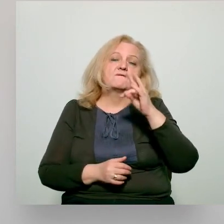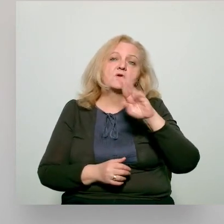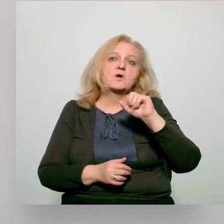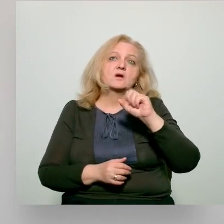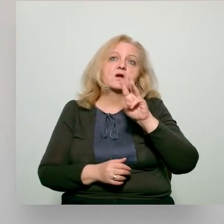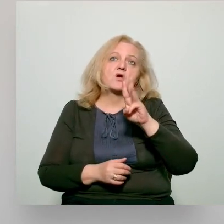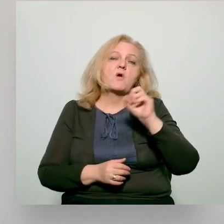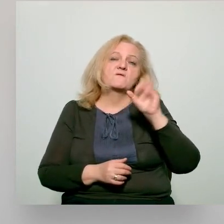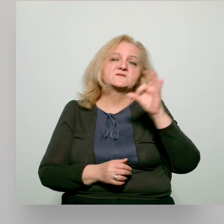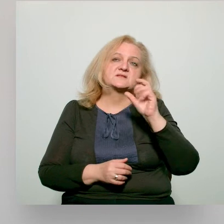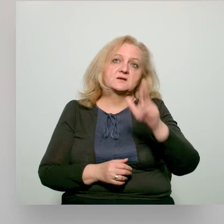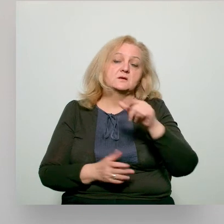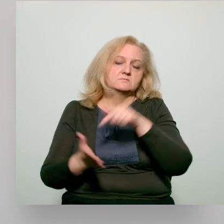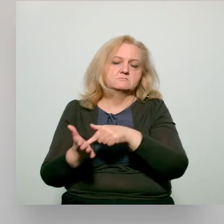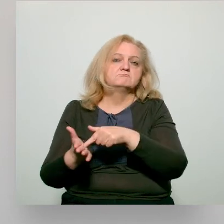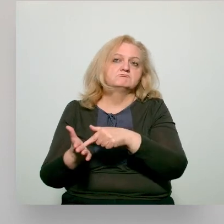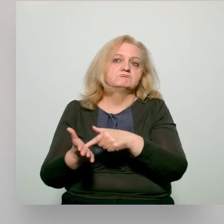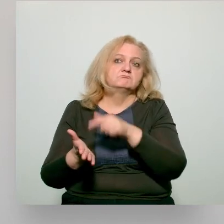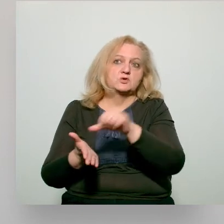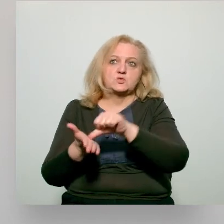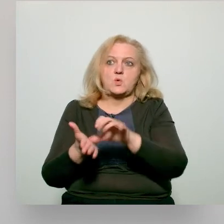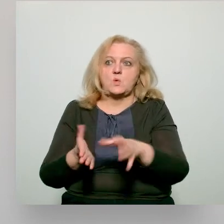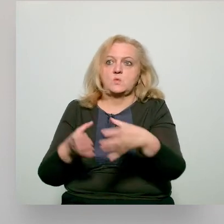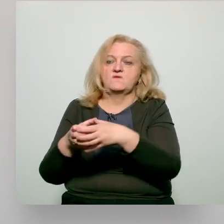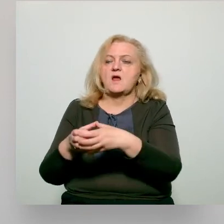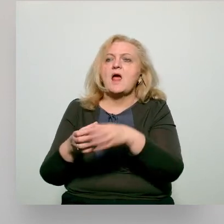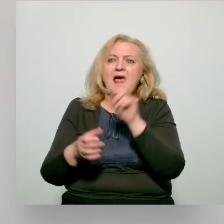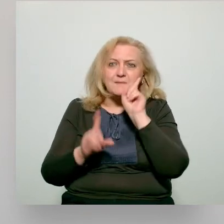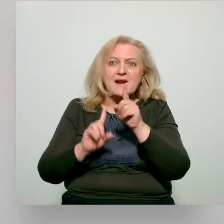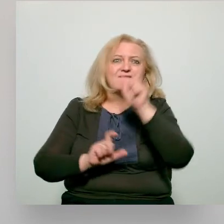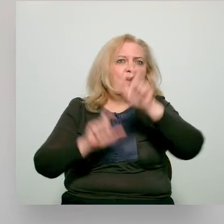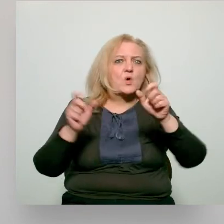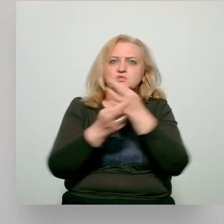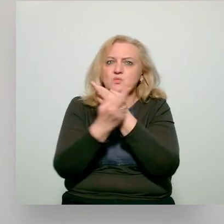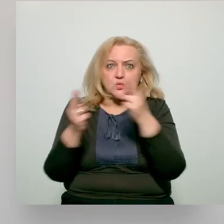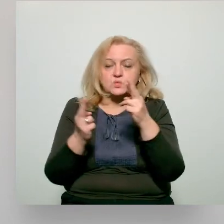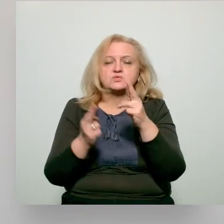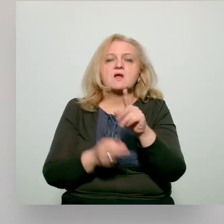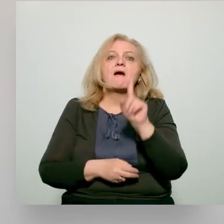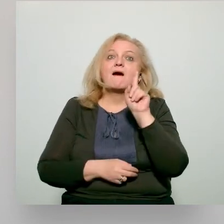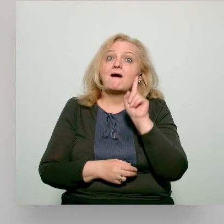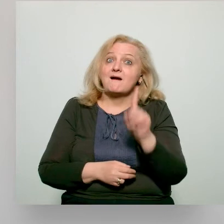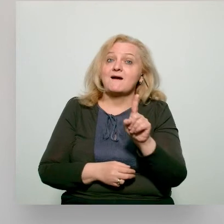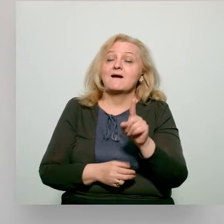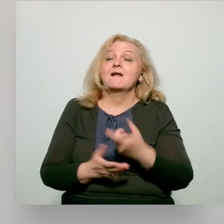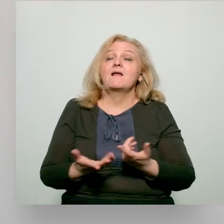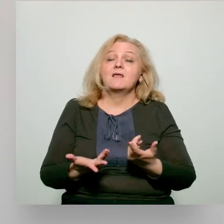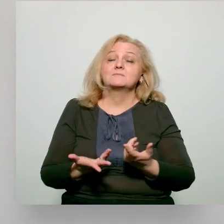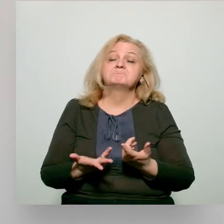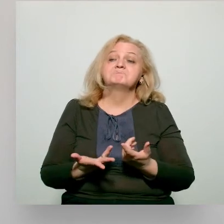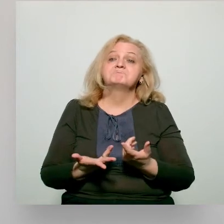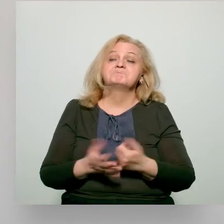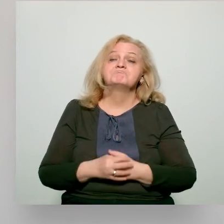taki moment, że oni są wszyscy bardzo różni, ale tak się złożyło, że niezależnie od